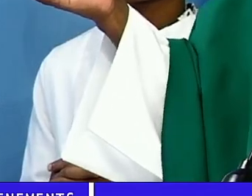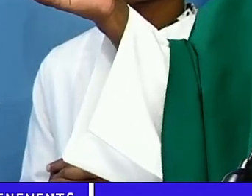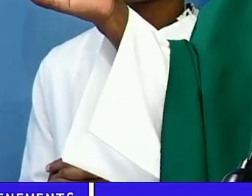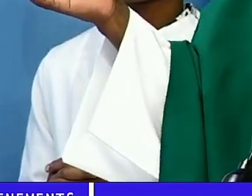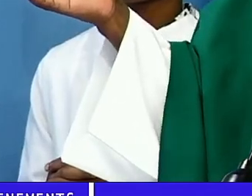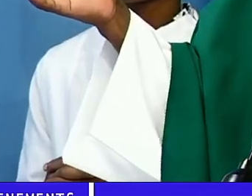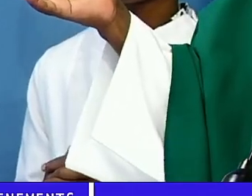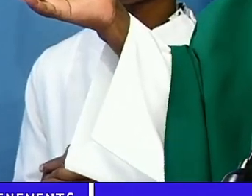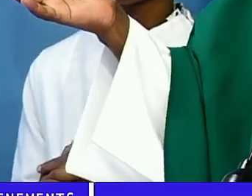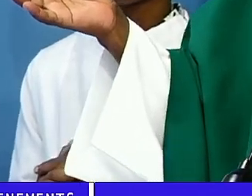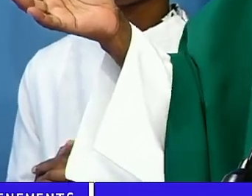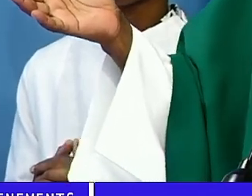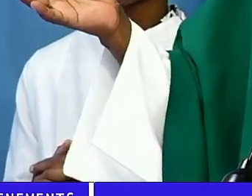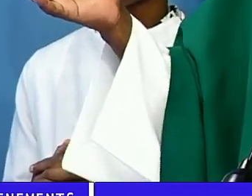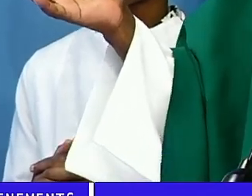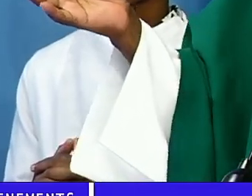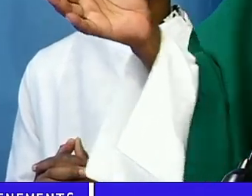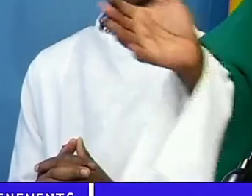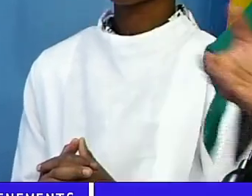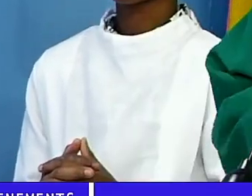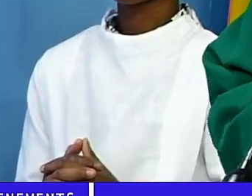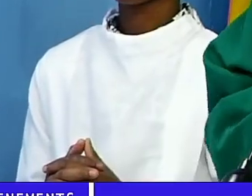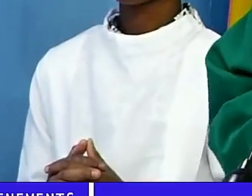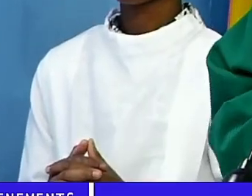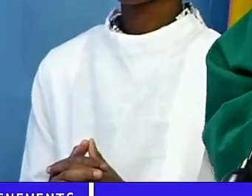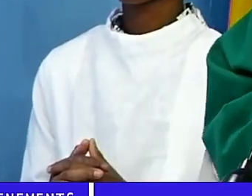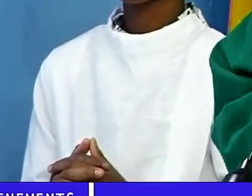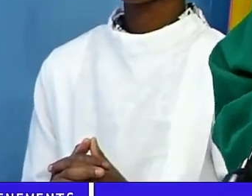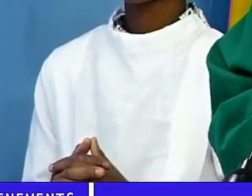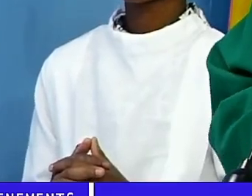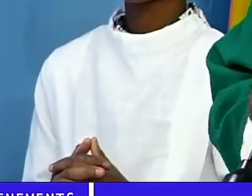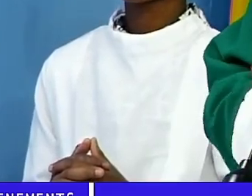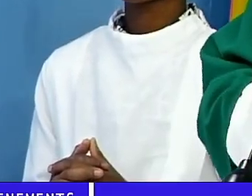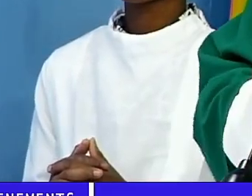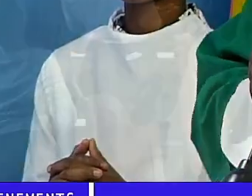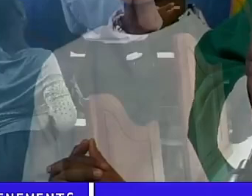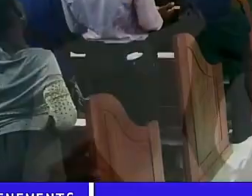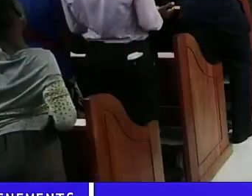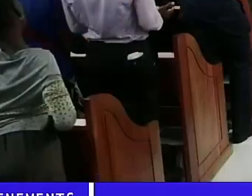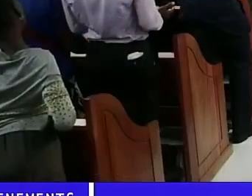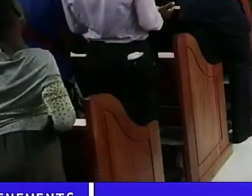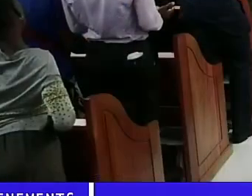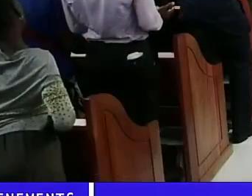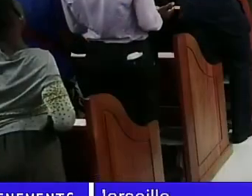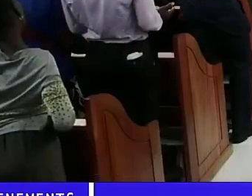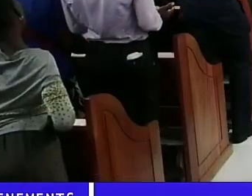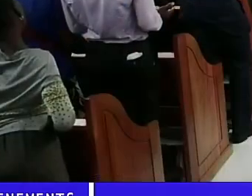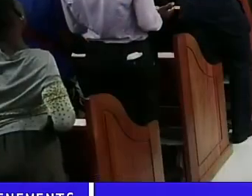et la communion de l'Esprit Saint soient toujours avec vous.